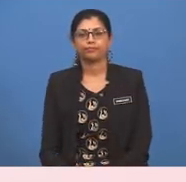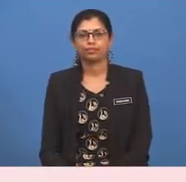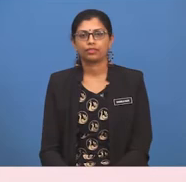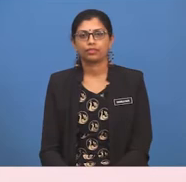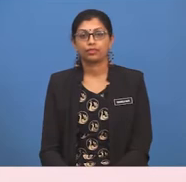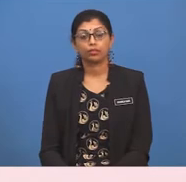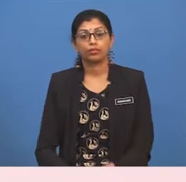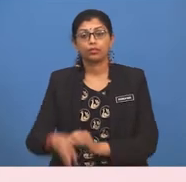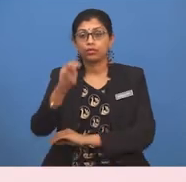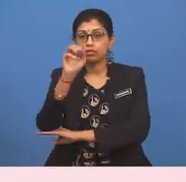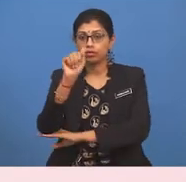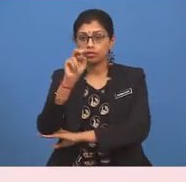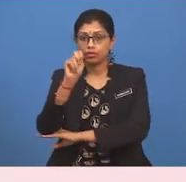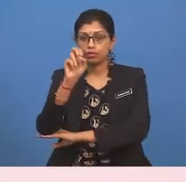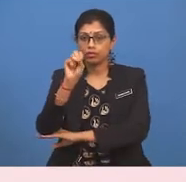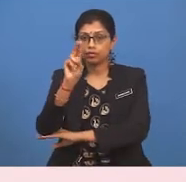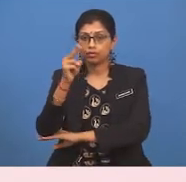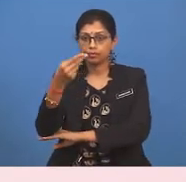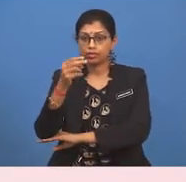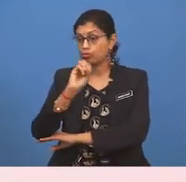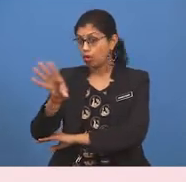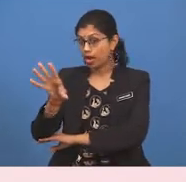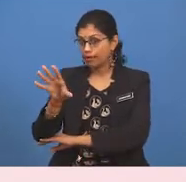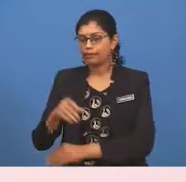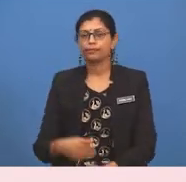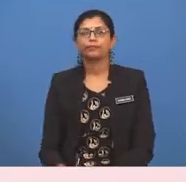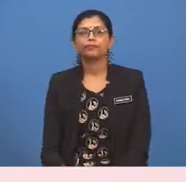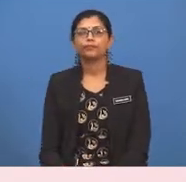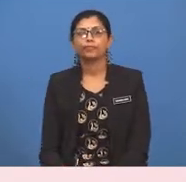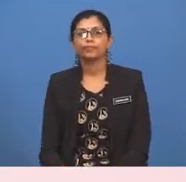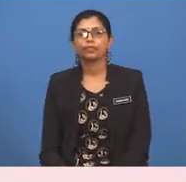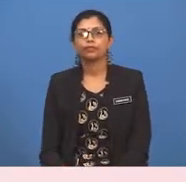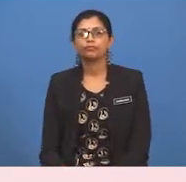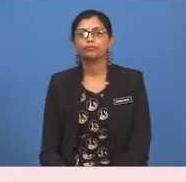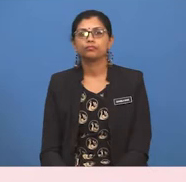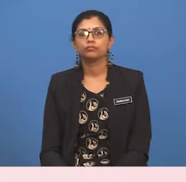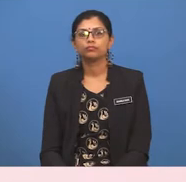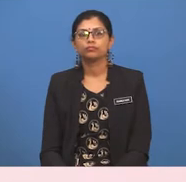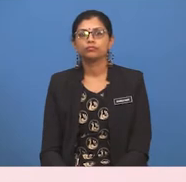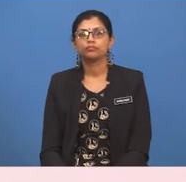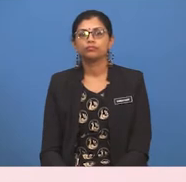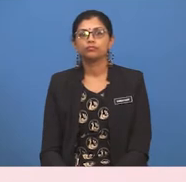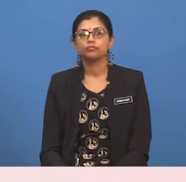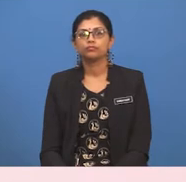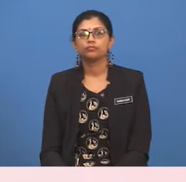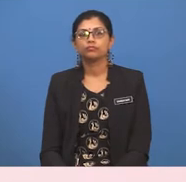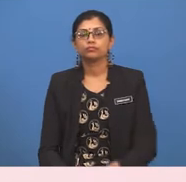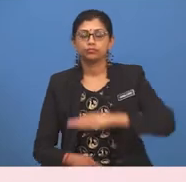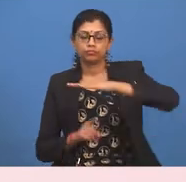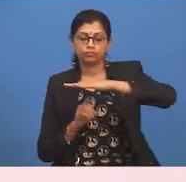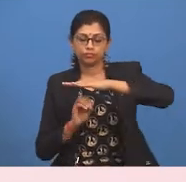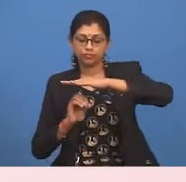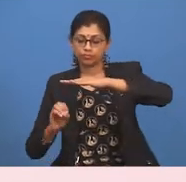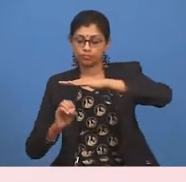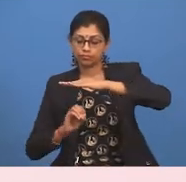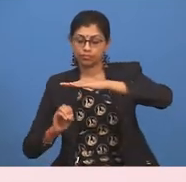Kemudian, dengan menggunakan kaedah pemansuhan, mansuhkan sifar-sifar yang berada